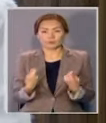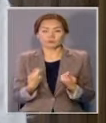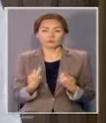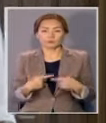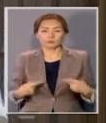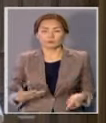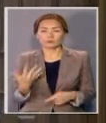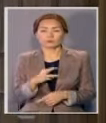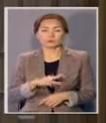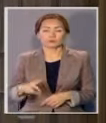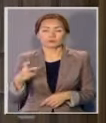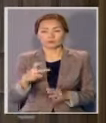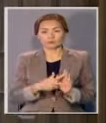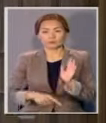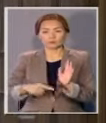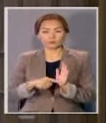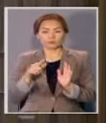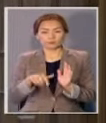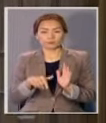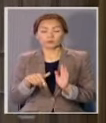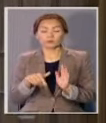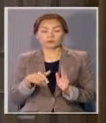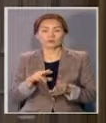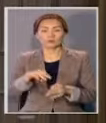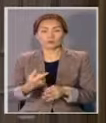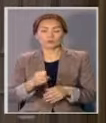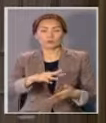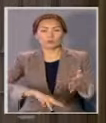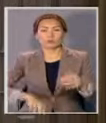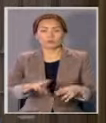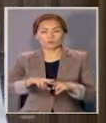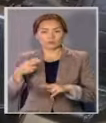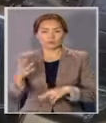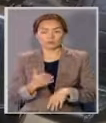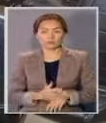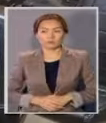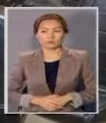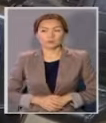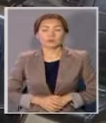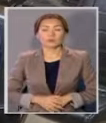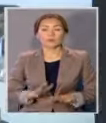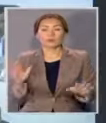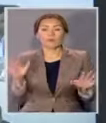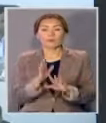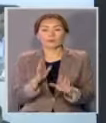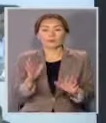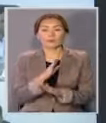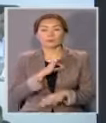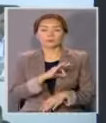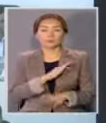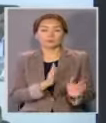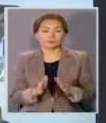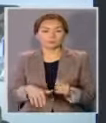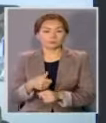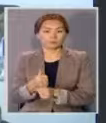анықталып 5 миллион 287 мың 124 теңге көлемінде айыппұл салынып түгелдей өндірілді. Ал табиғи ресурстар және табиғат пайдалануды